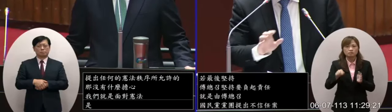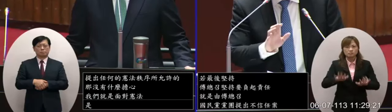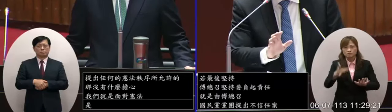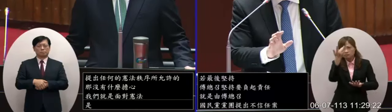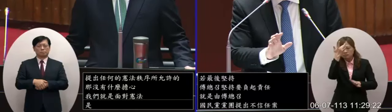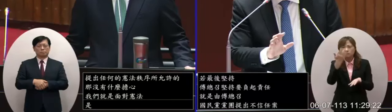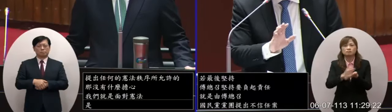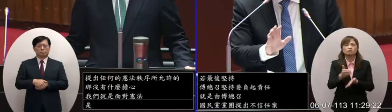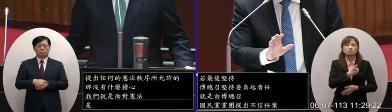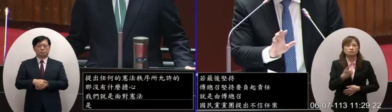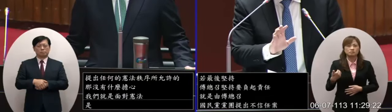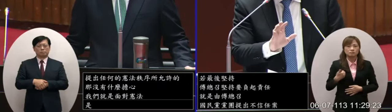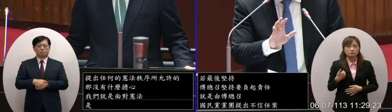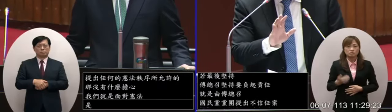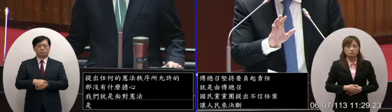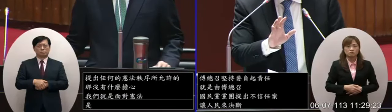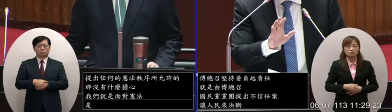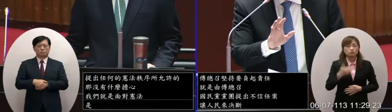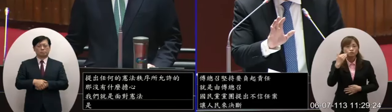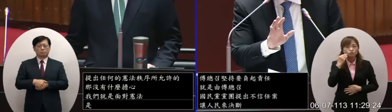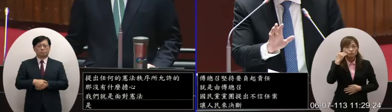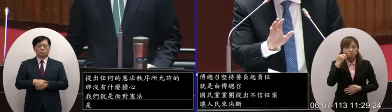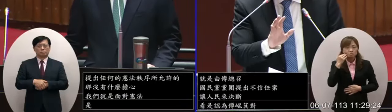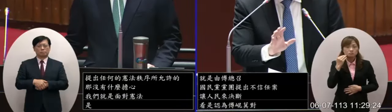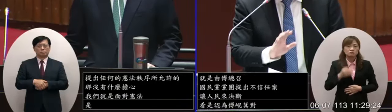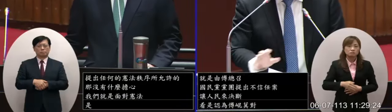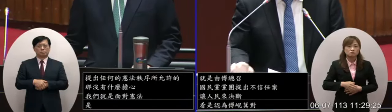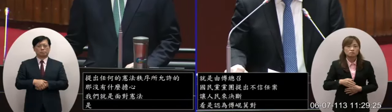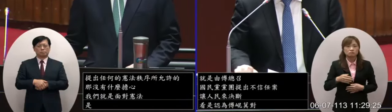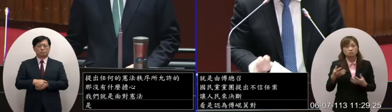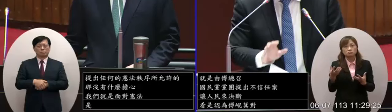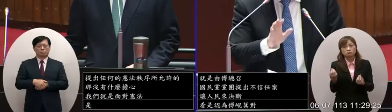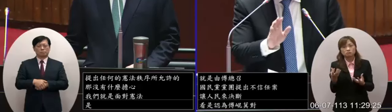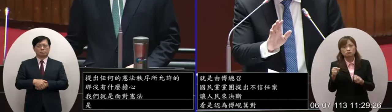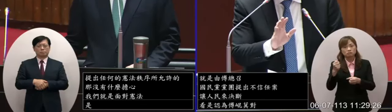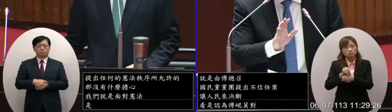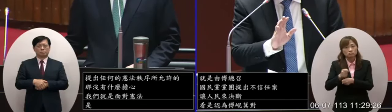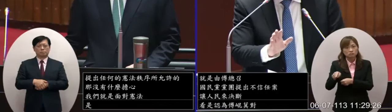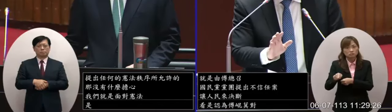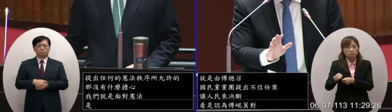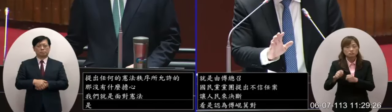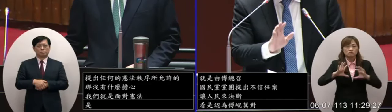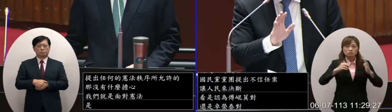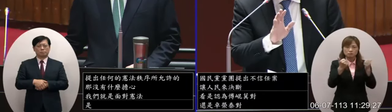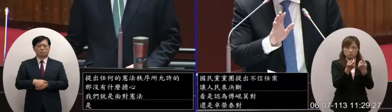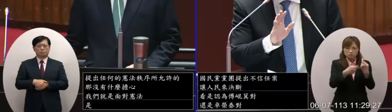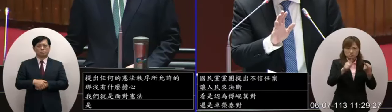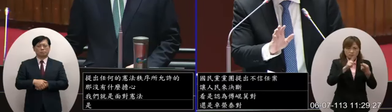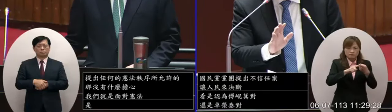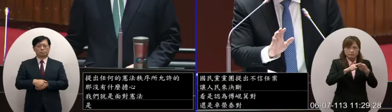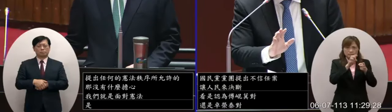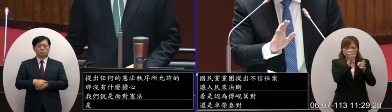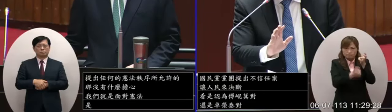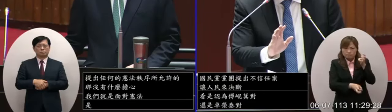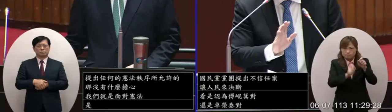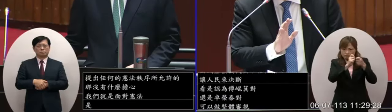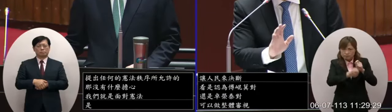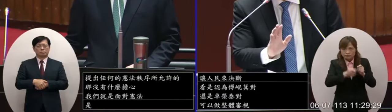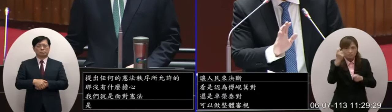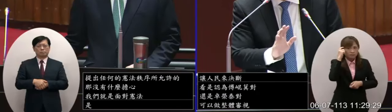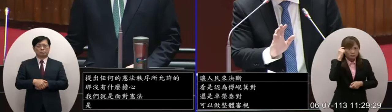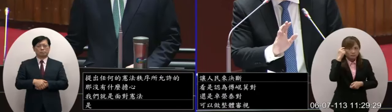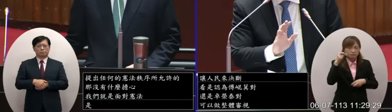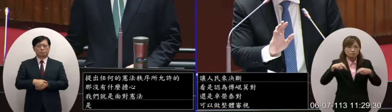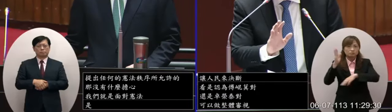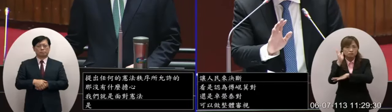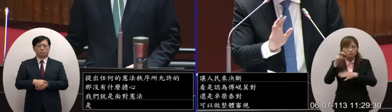法。那如果没有的话，我认为其实国会应该整体来思考哈，这样的一个复议制度也是宪政上面在思考